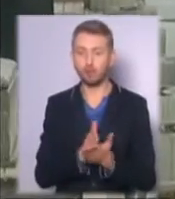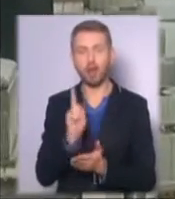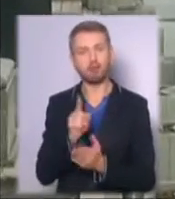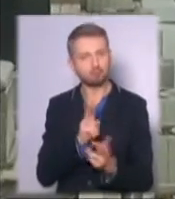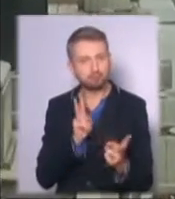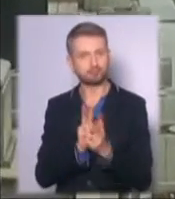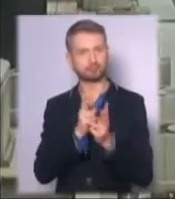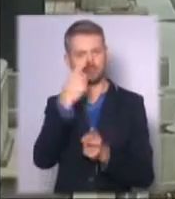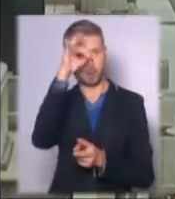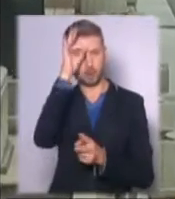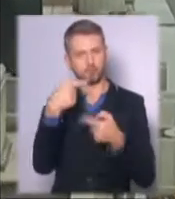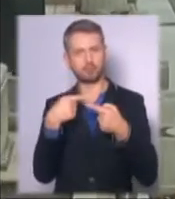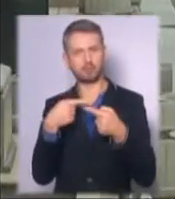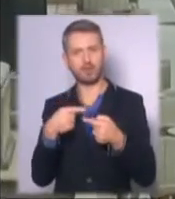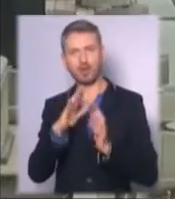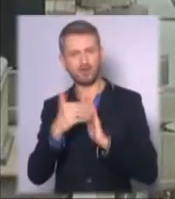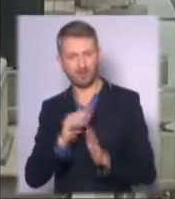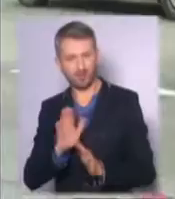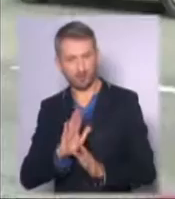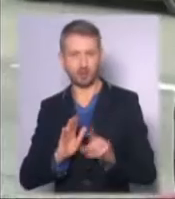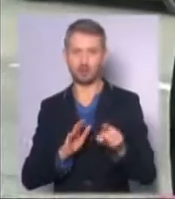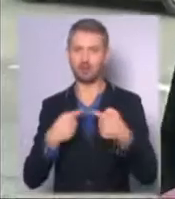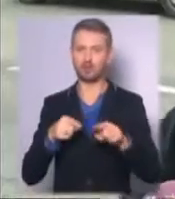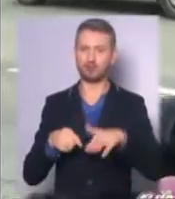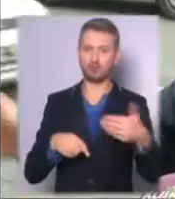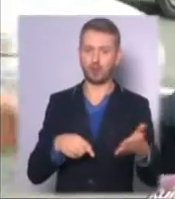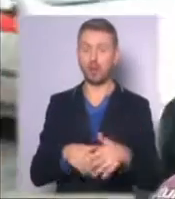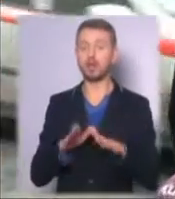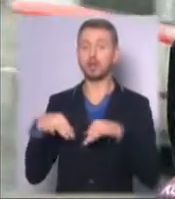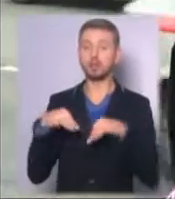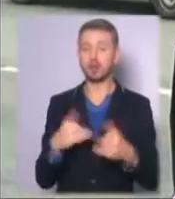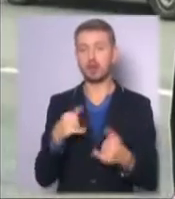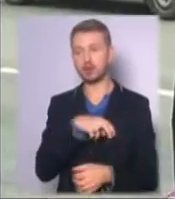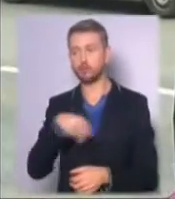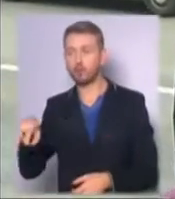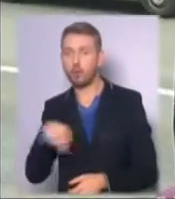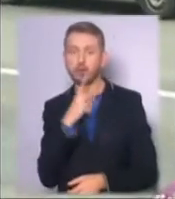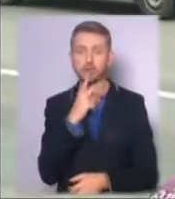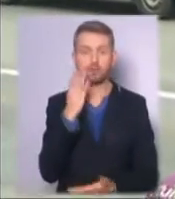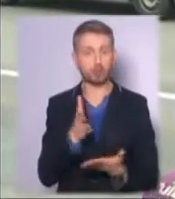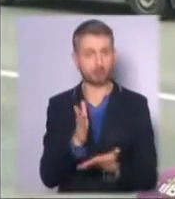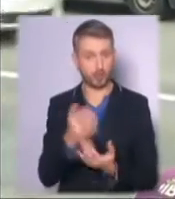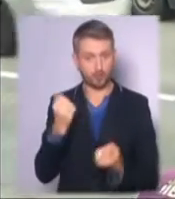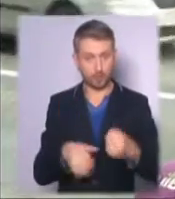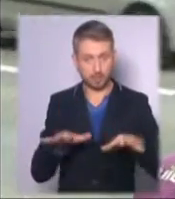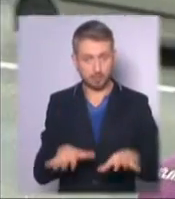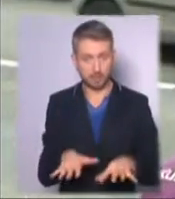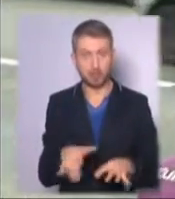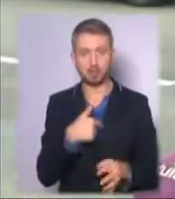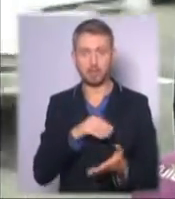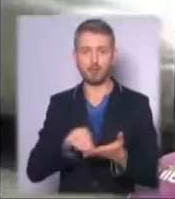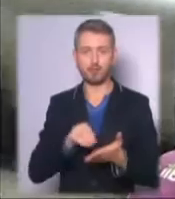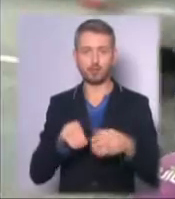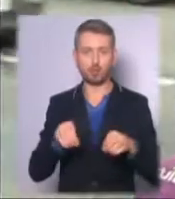зустрілись. Щоправда, не за викликом і не з цього боку вулиці. Тільки під'їхали, ми ще сходимо, ну, дивимося. Якщо є водій на місці, то ми